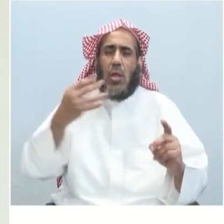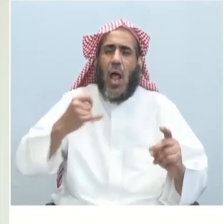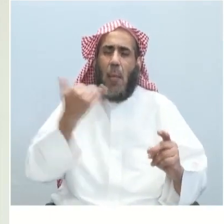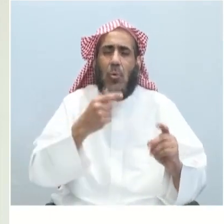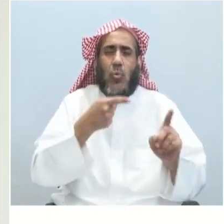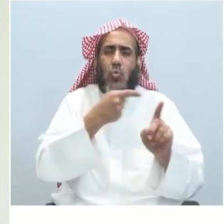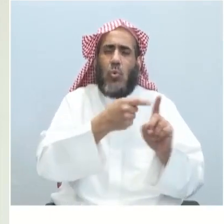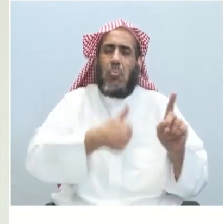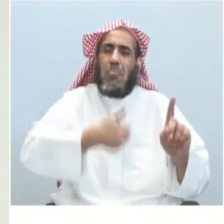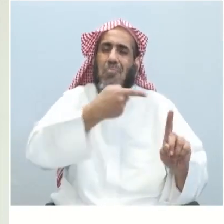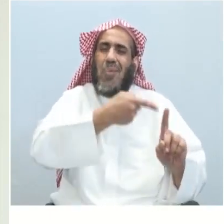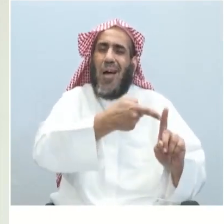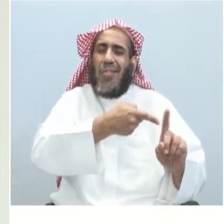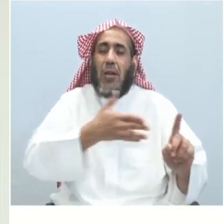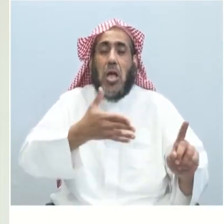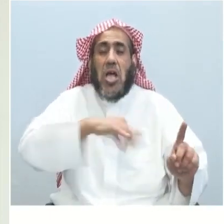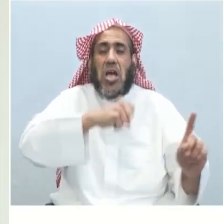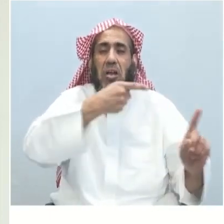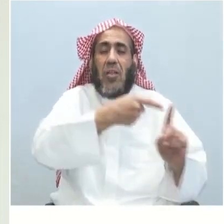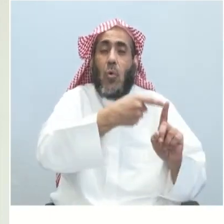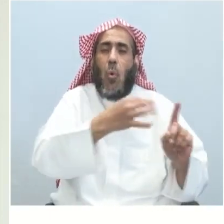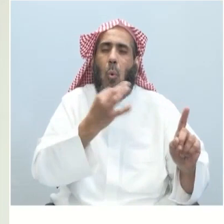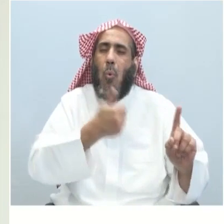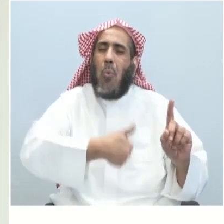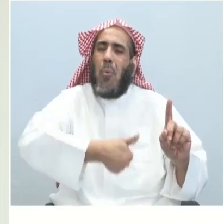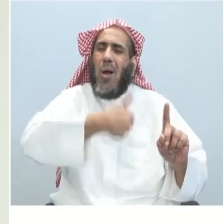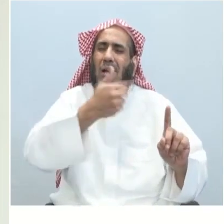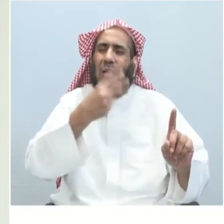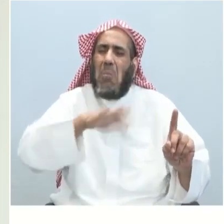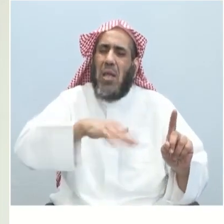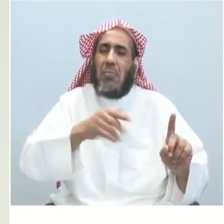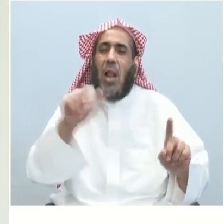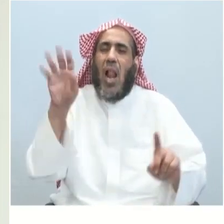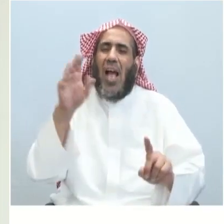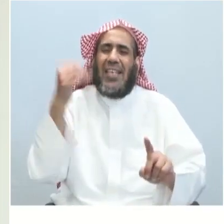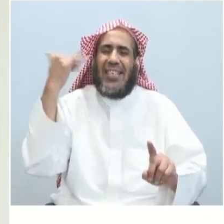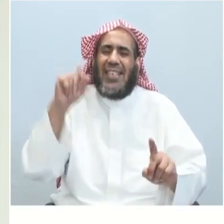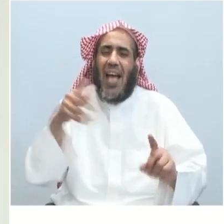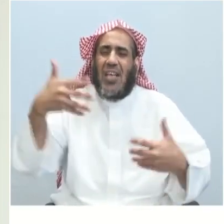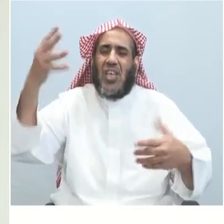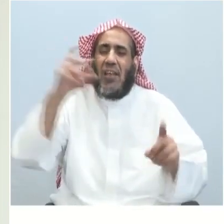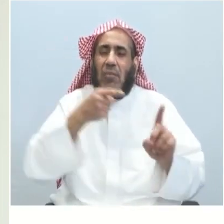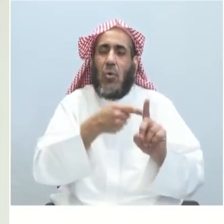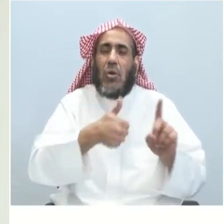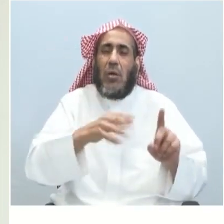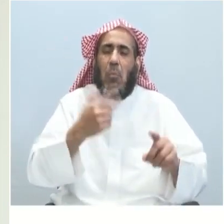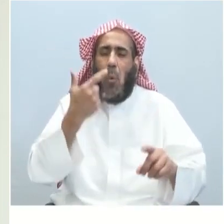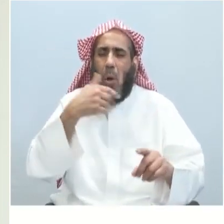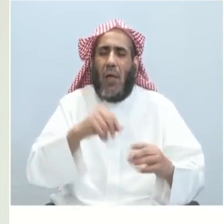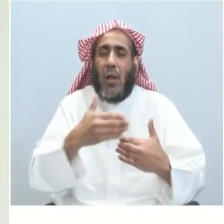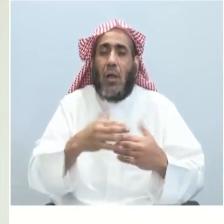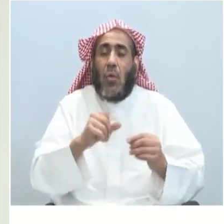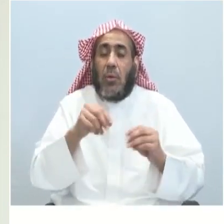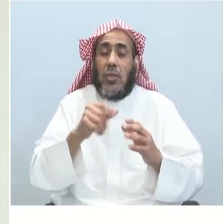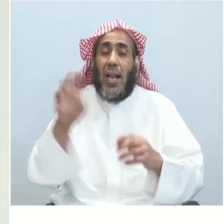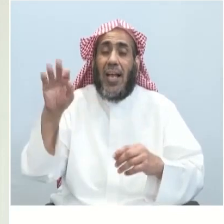الميت وقلنا الرثاء ع يذكر المحاسن يذكر ماثر الميت كما الخنساء مثلا في رثائها ومناقبه والتحسر والبكاء لفراق وذلك